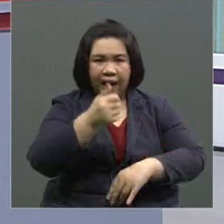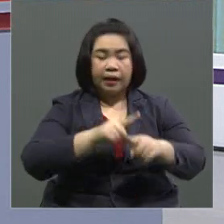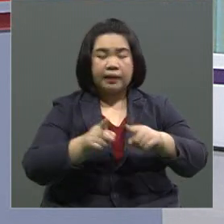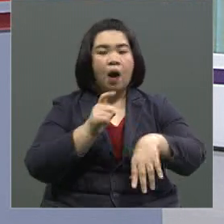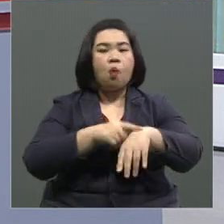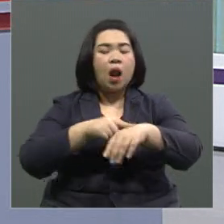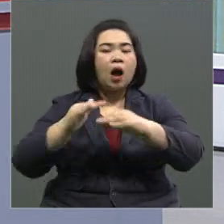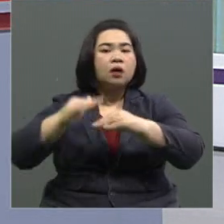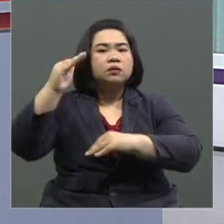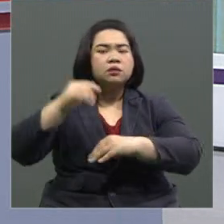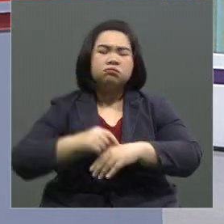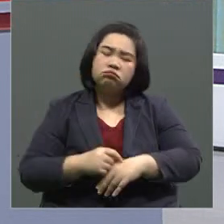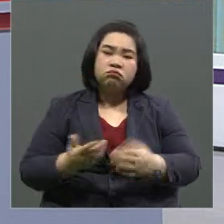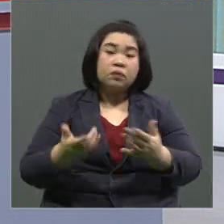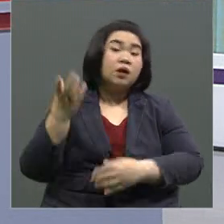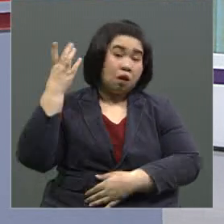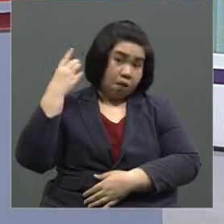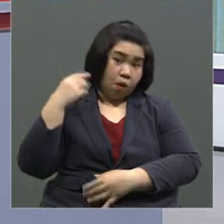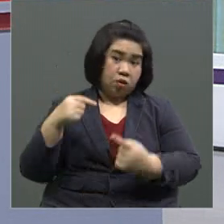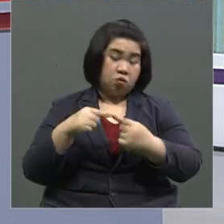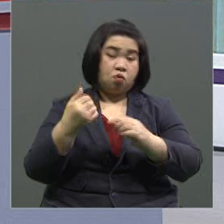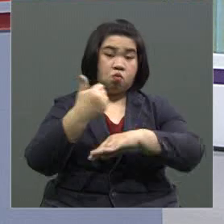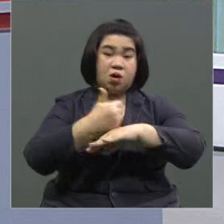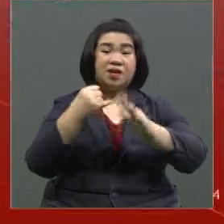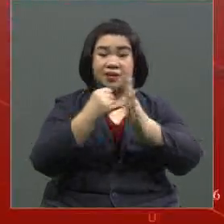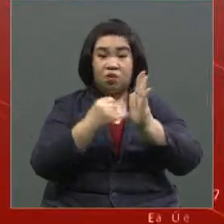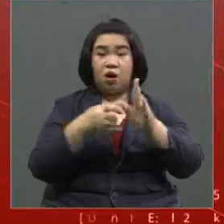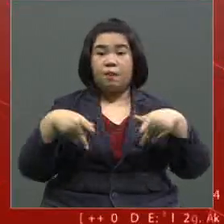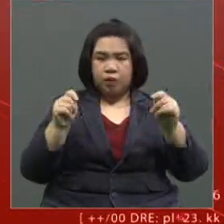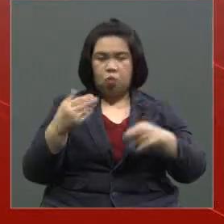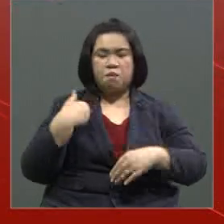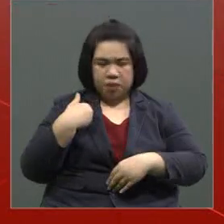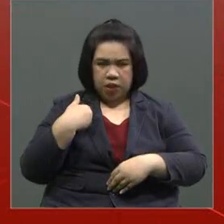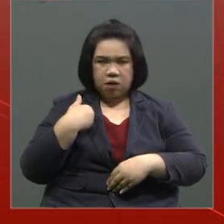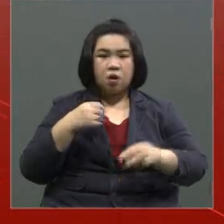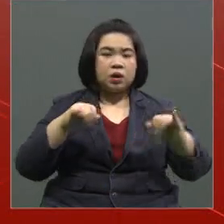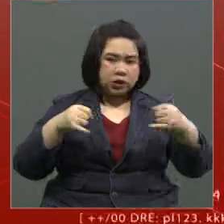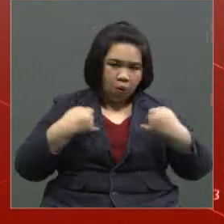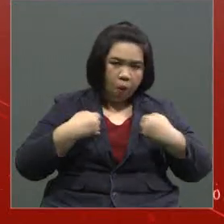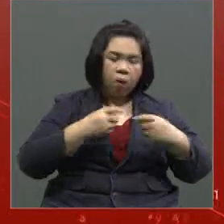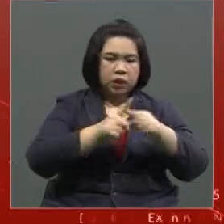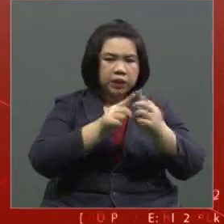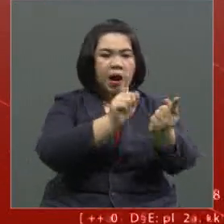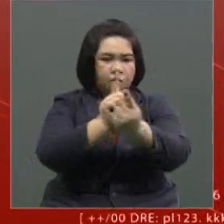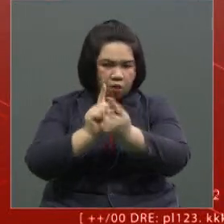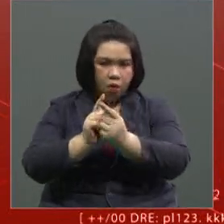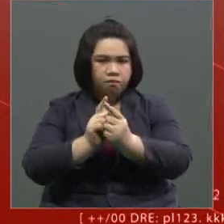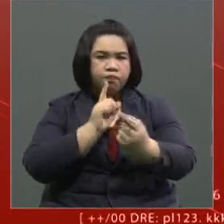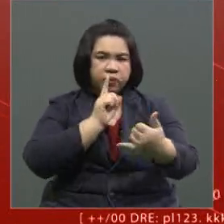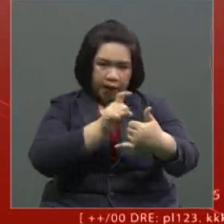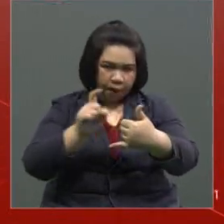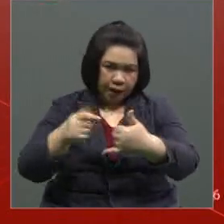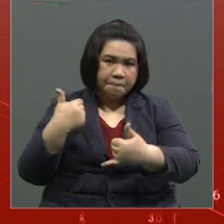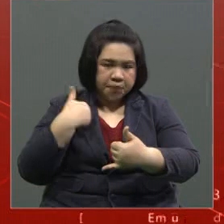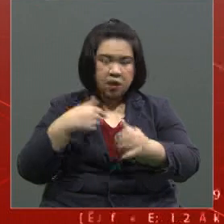เกิน ขายเกินค่ะเมื่อวานนี้นะคะผู้ว่าราชการทางจังหวัดเองนะคะก็เชิญผู้ประกอบการมาหารือกันก็มาย้ำมาตรการจัดระเบียบ12ข้อ